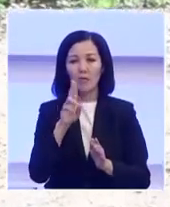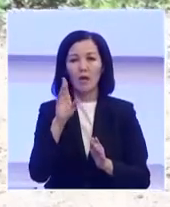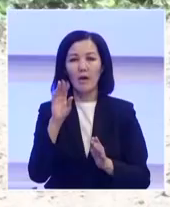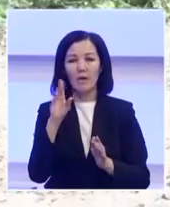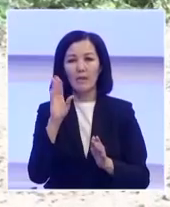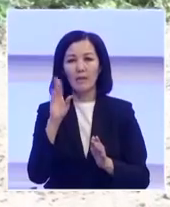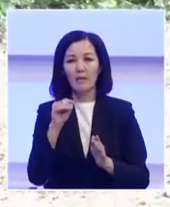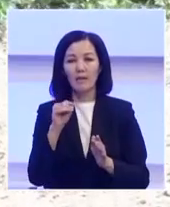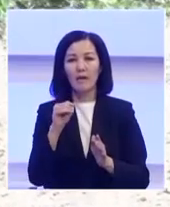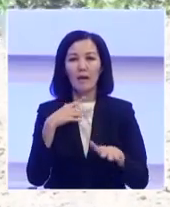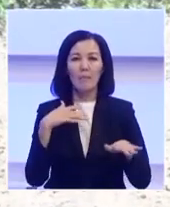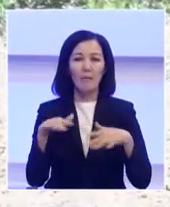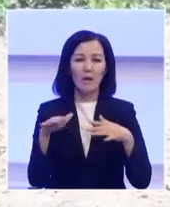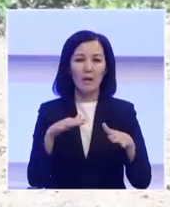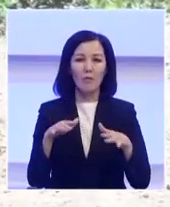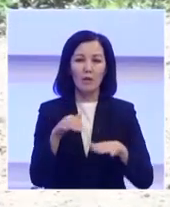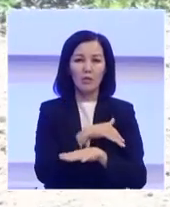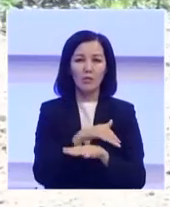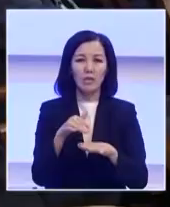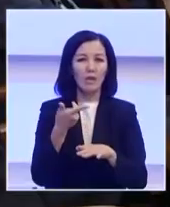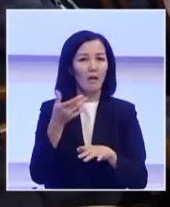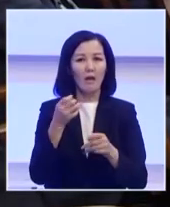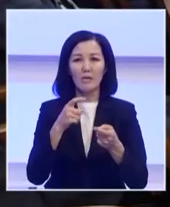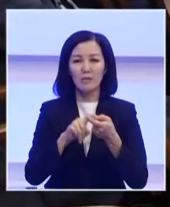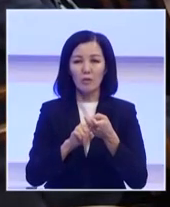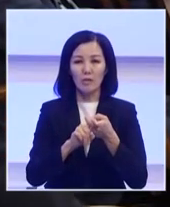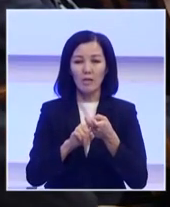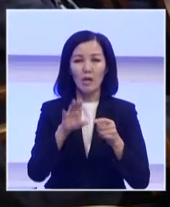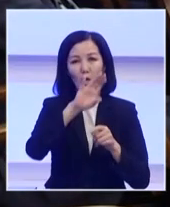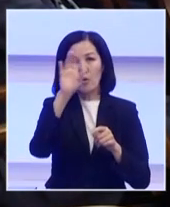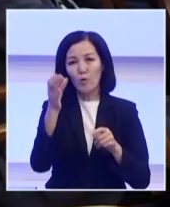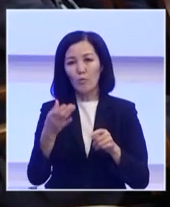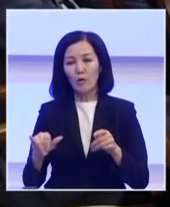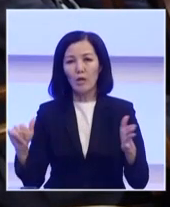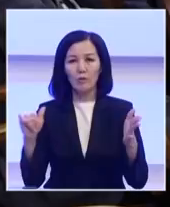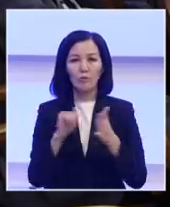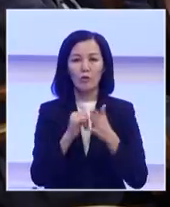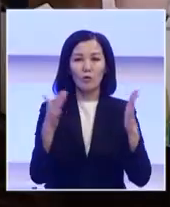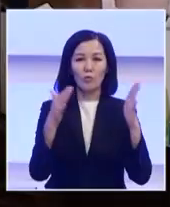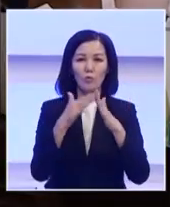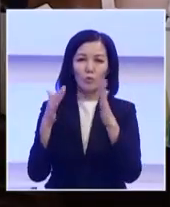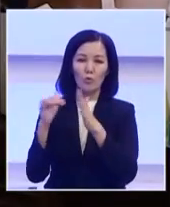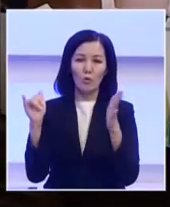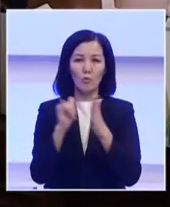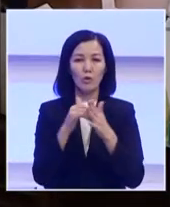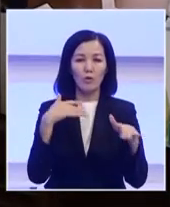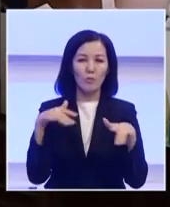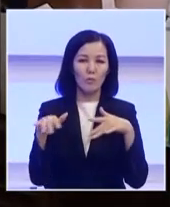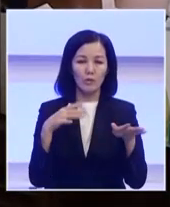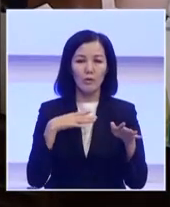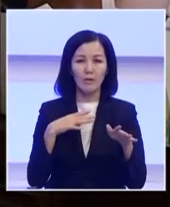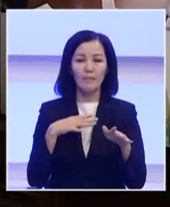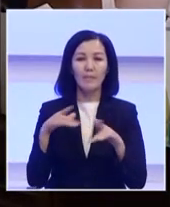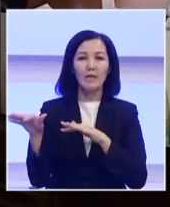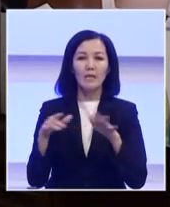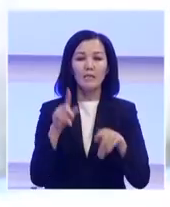жағдай керсінше, аудан шекарасына газ келгенімен құбырларын тарту үйдейлерге жеткізу шаруалары ақсап тұр. Істі